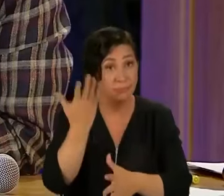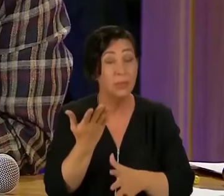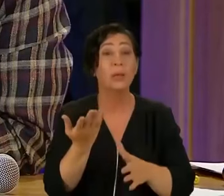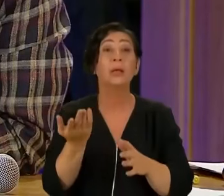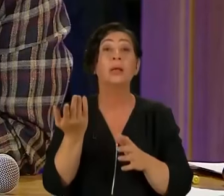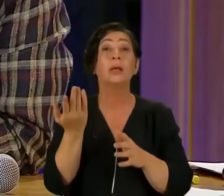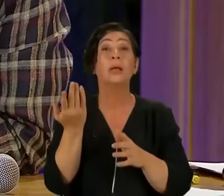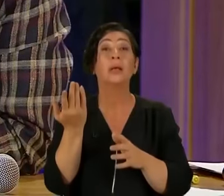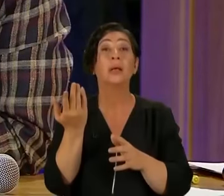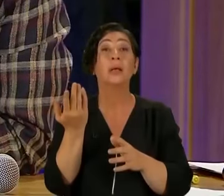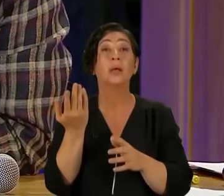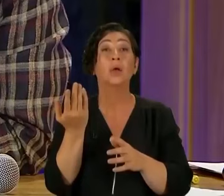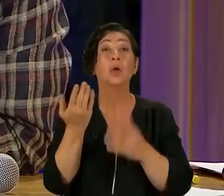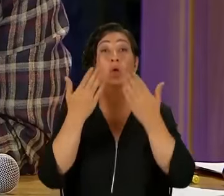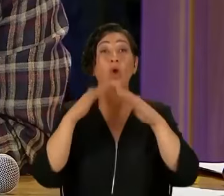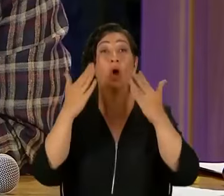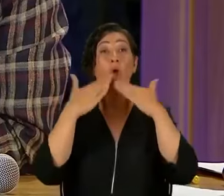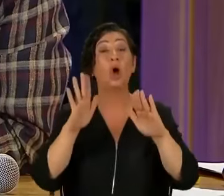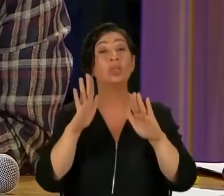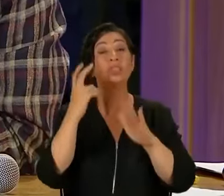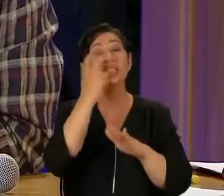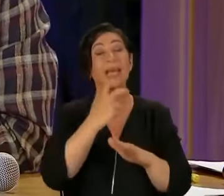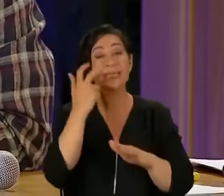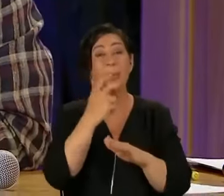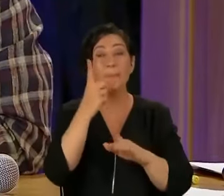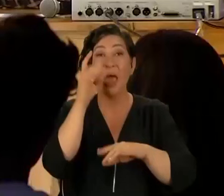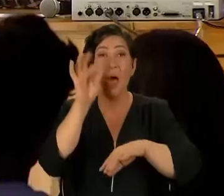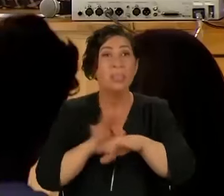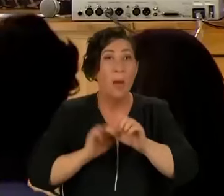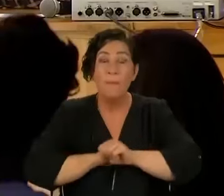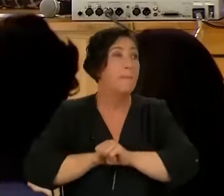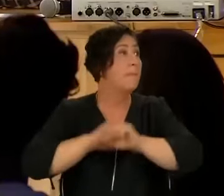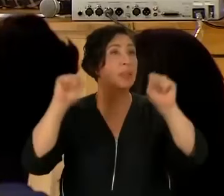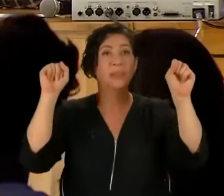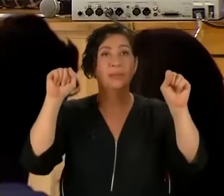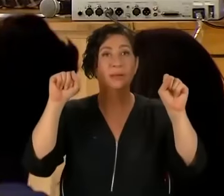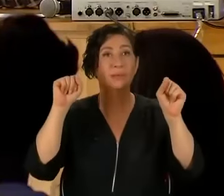ve Yok Yok şarkısı bir anda patladı.